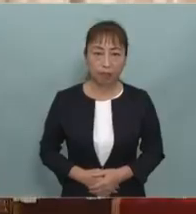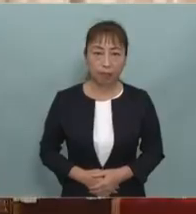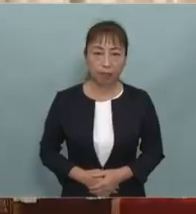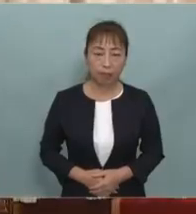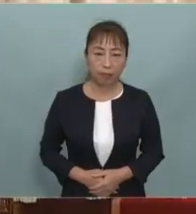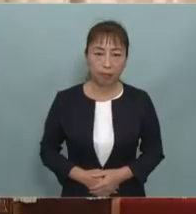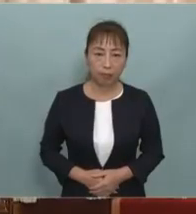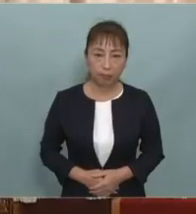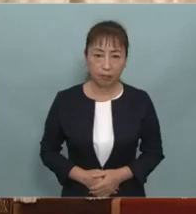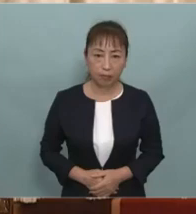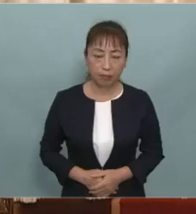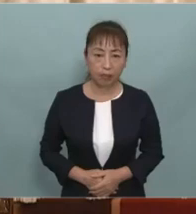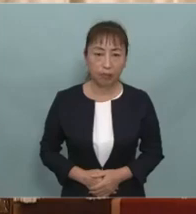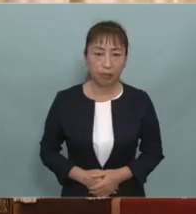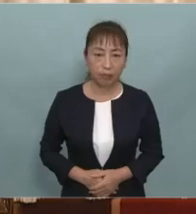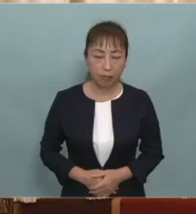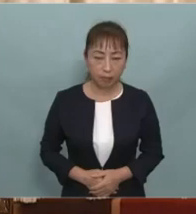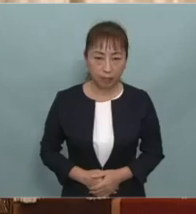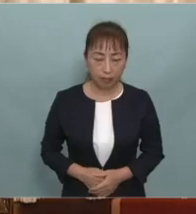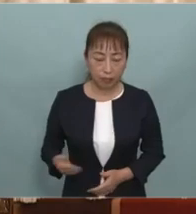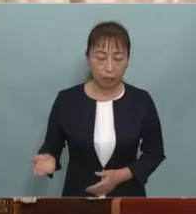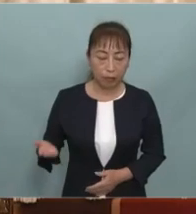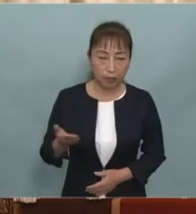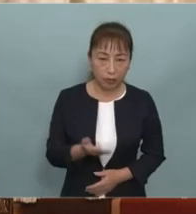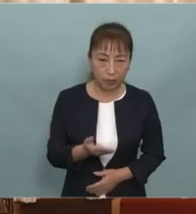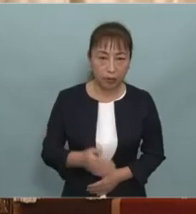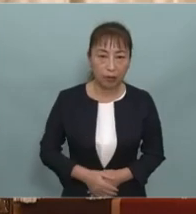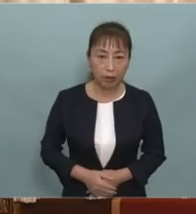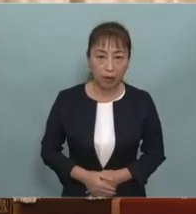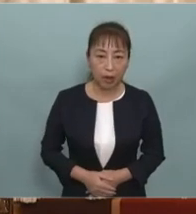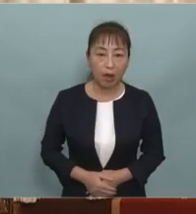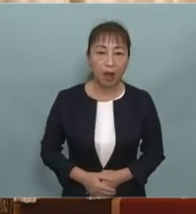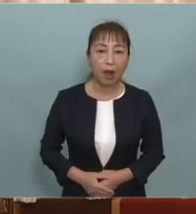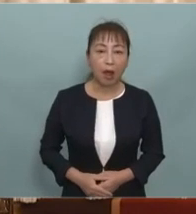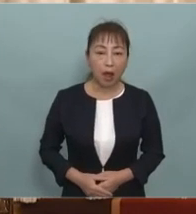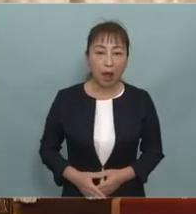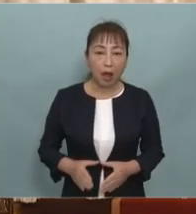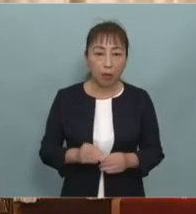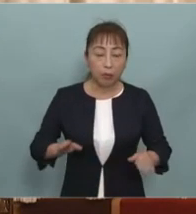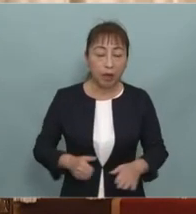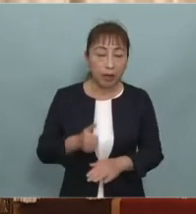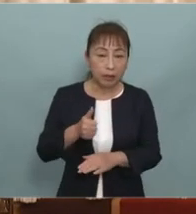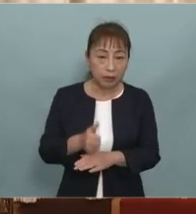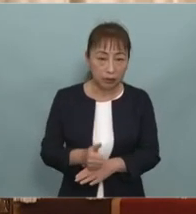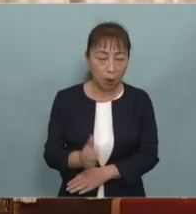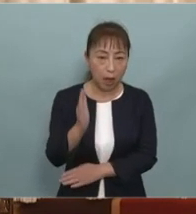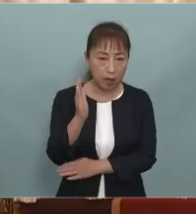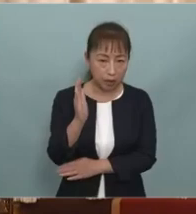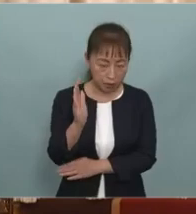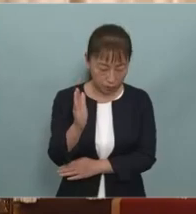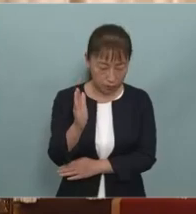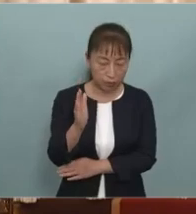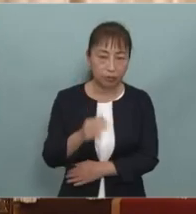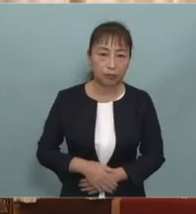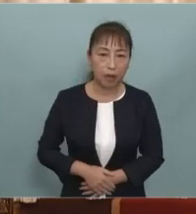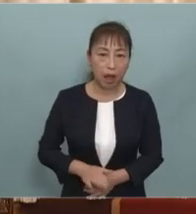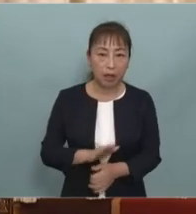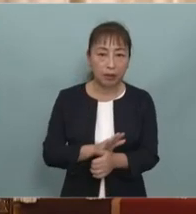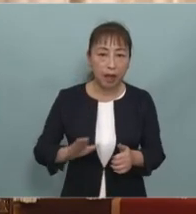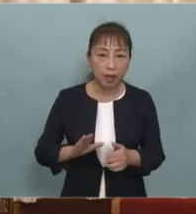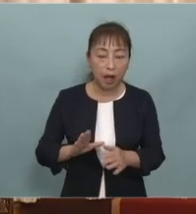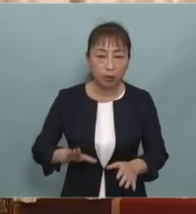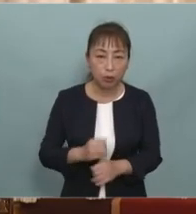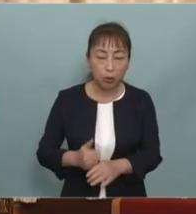ます日程第2国務大臣の演説に関する件内閣総理